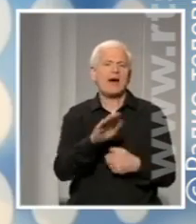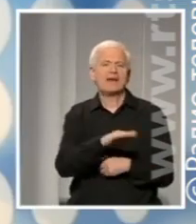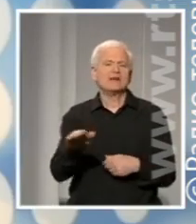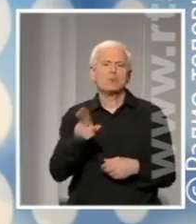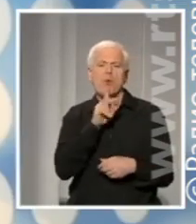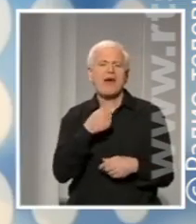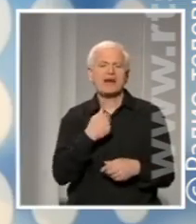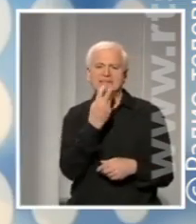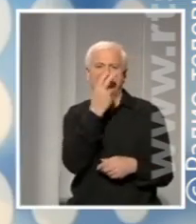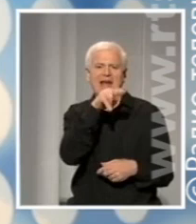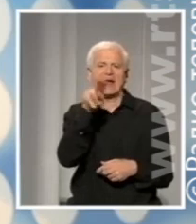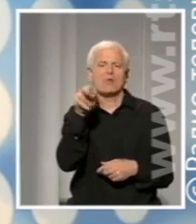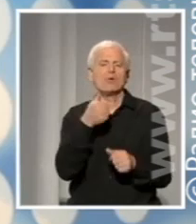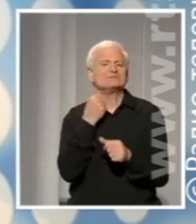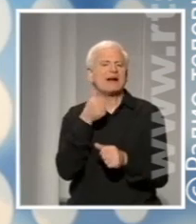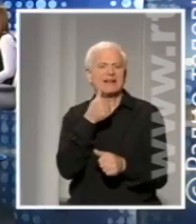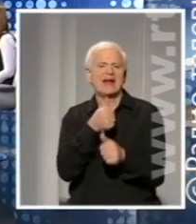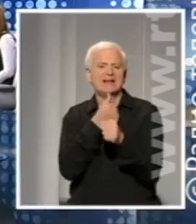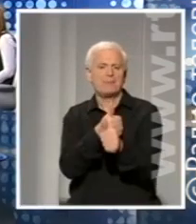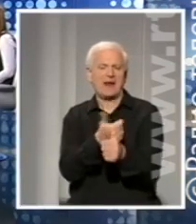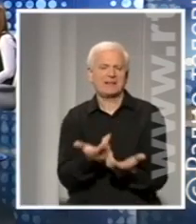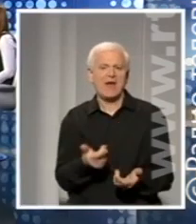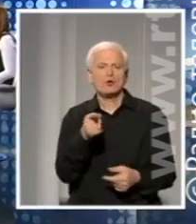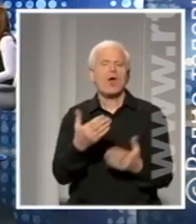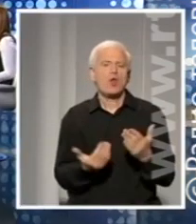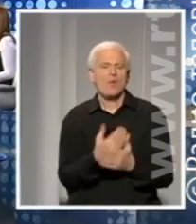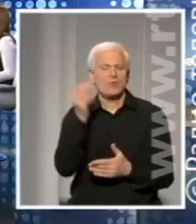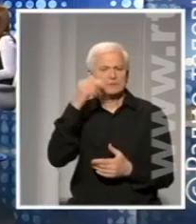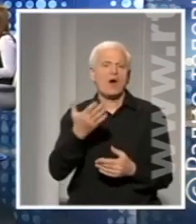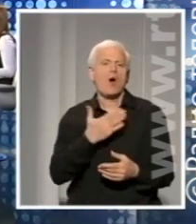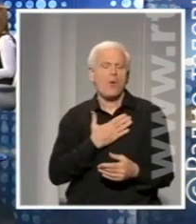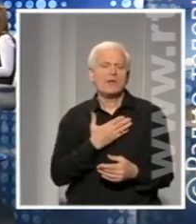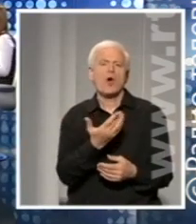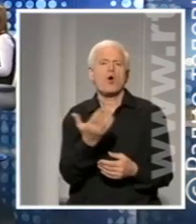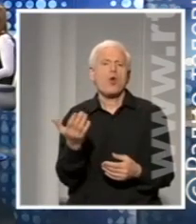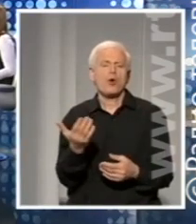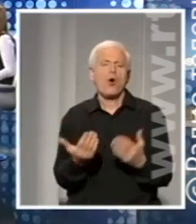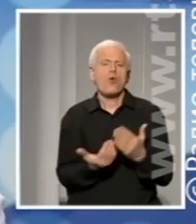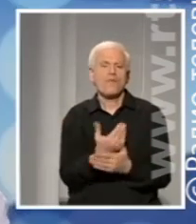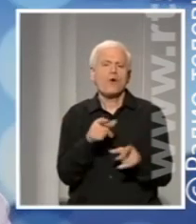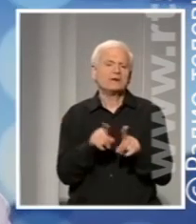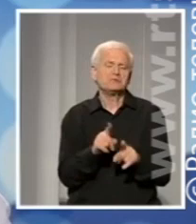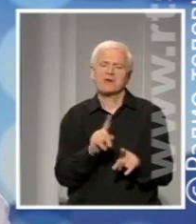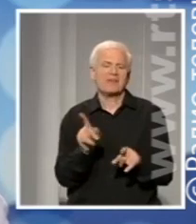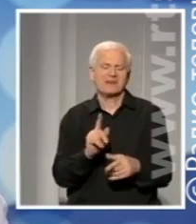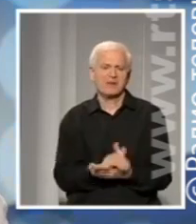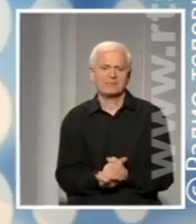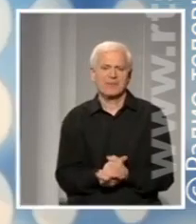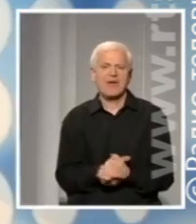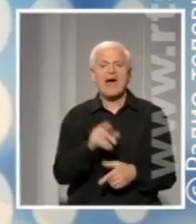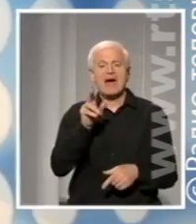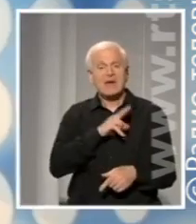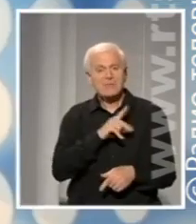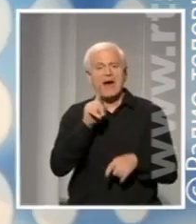nas svakog dana gledaju, prate i novo iskustvo, ali opet koliko je novo, toliko i nije. Potkrale su se i